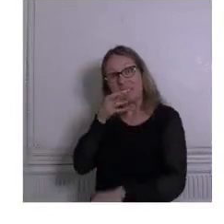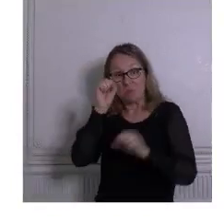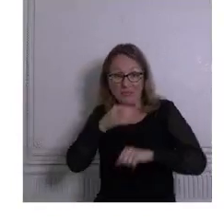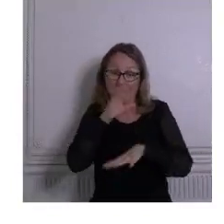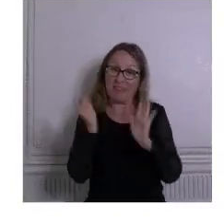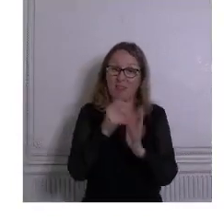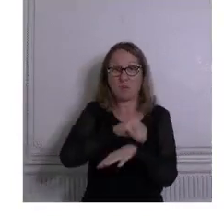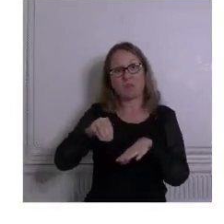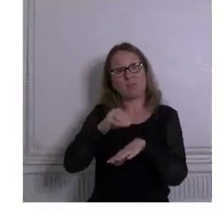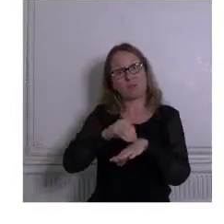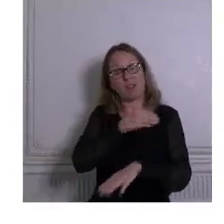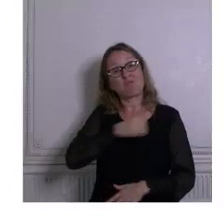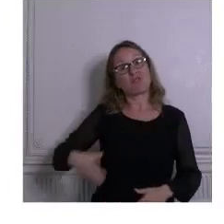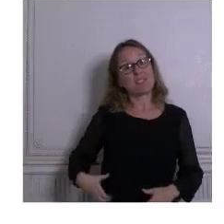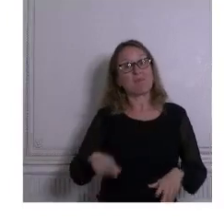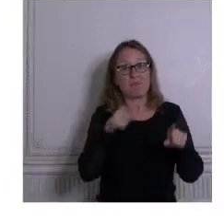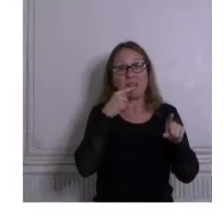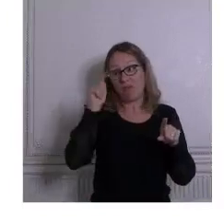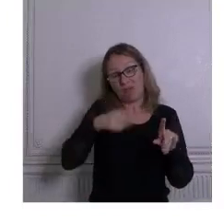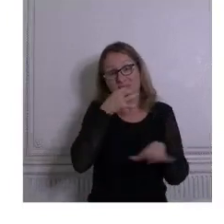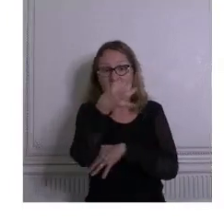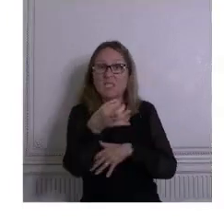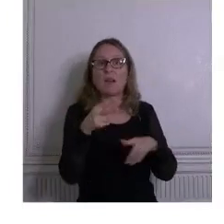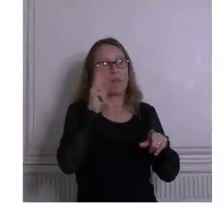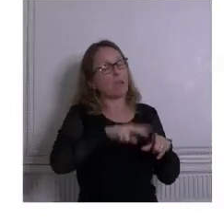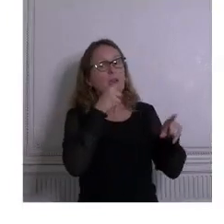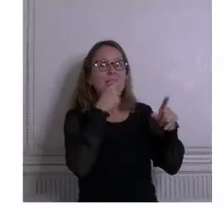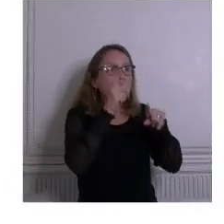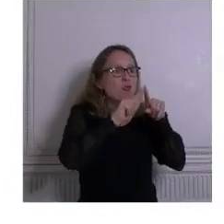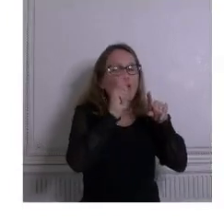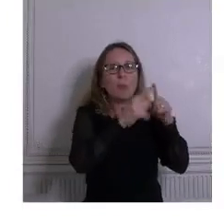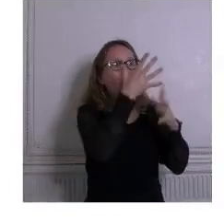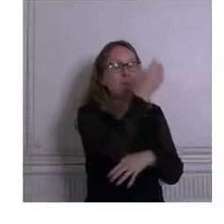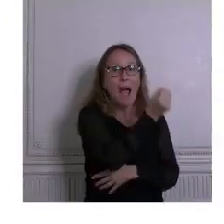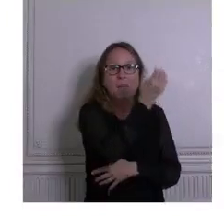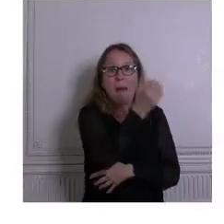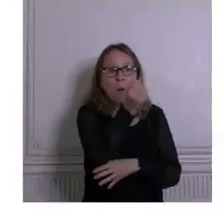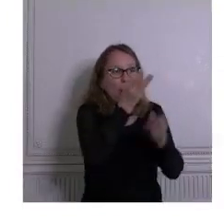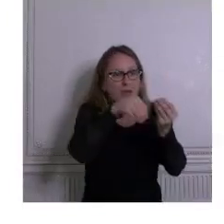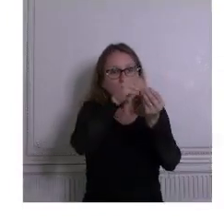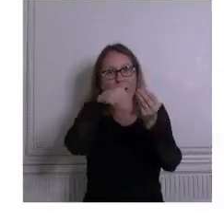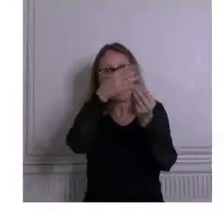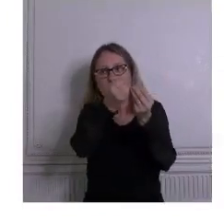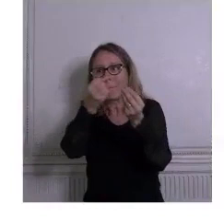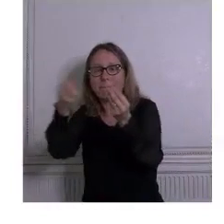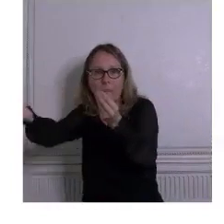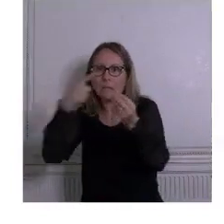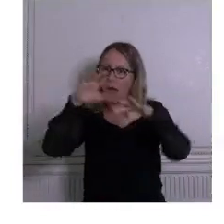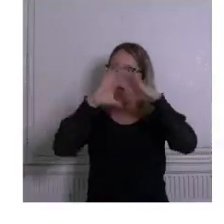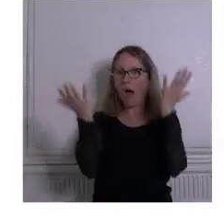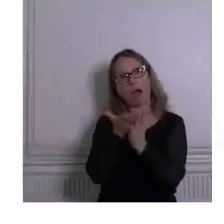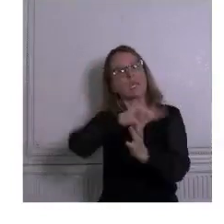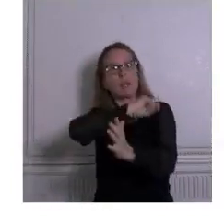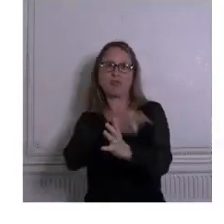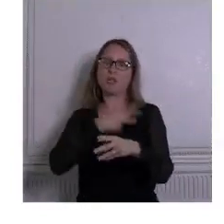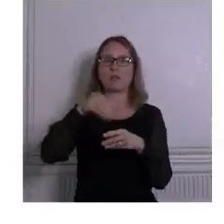Ce qui veut dire qu'on va consommer de l'énergie. Il faut la maîtriser. On est bien d'accord. Je n'ai jamais vu